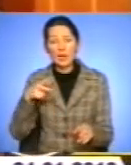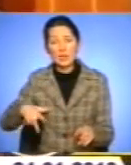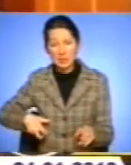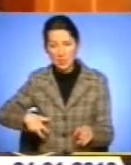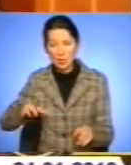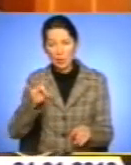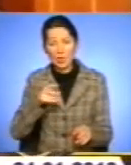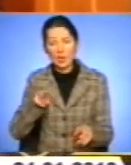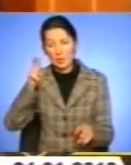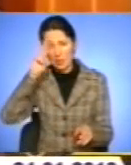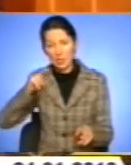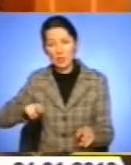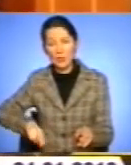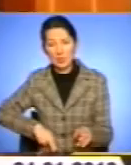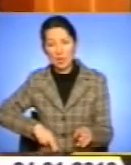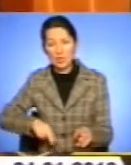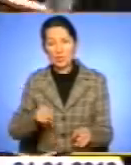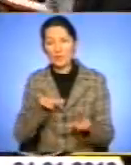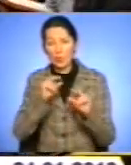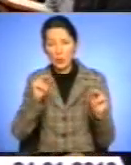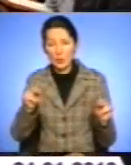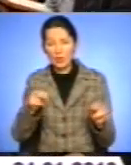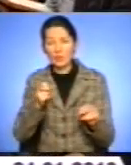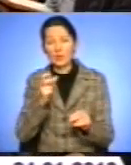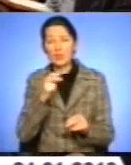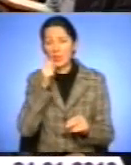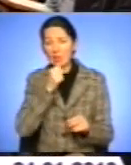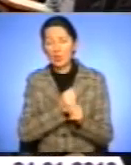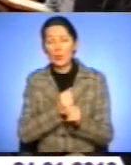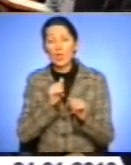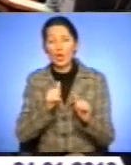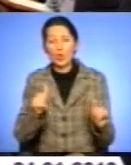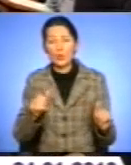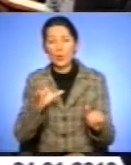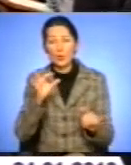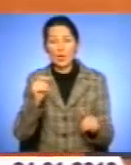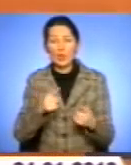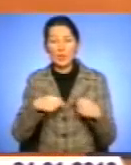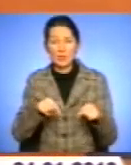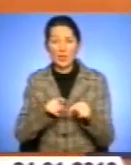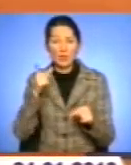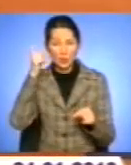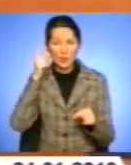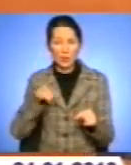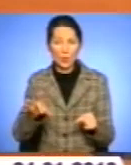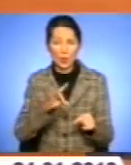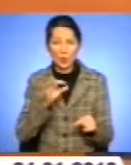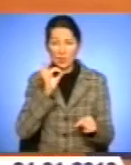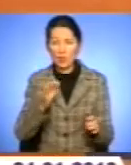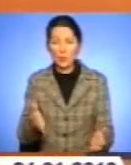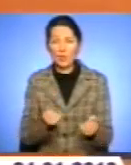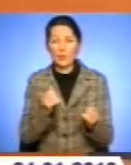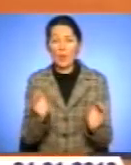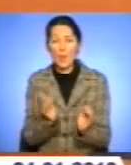Янукович. 18 січня 2013 року. До цього часу Степан Кобіс працював на посаді першого заступника